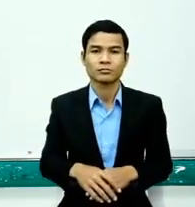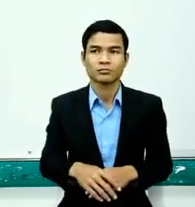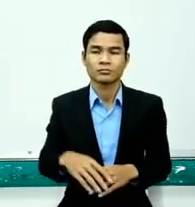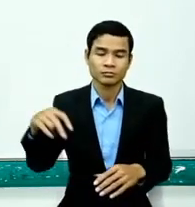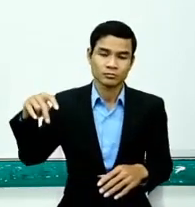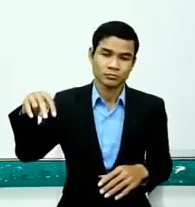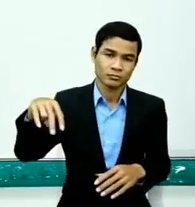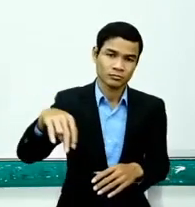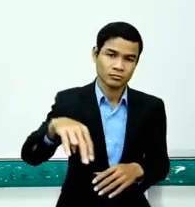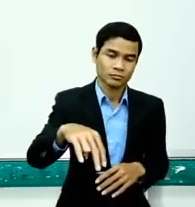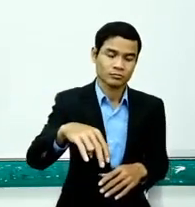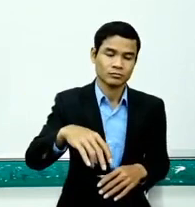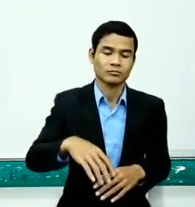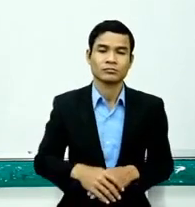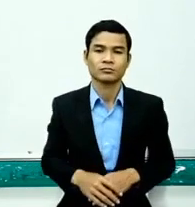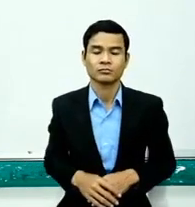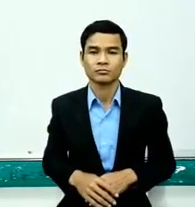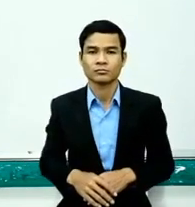ចុះ